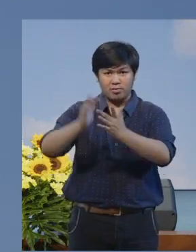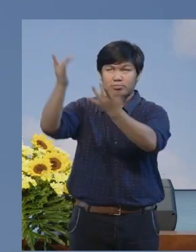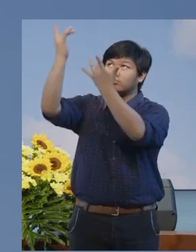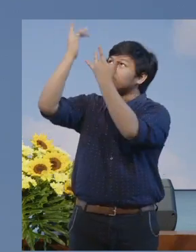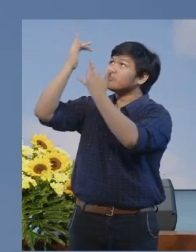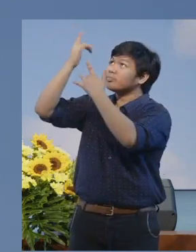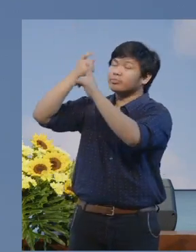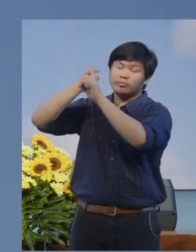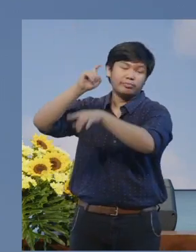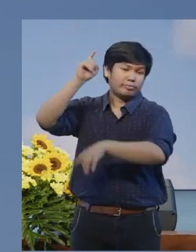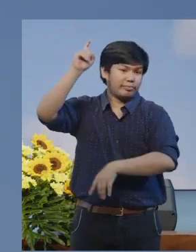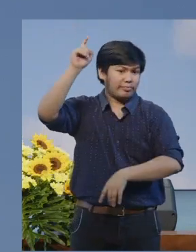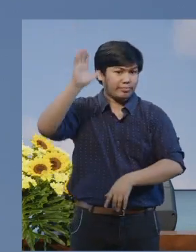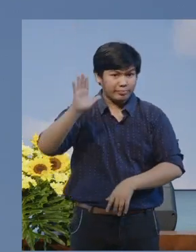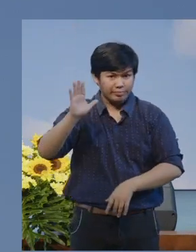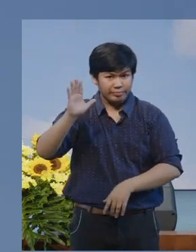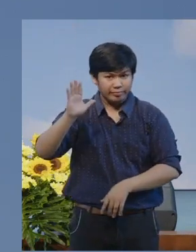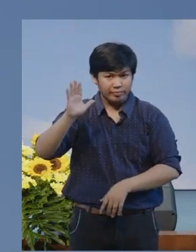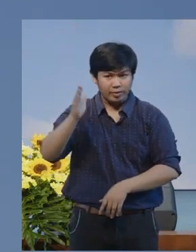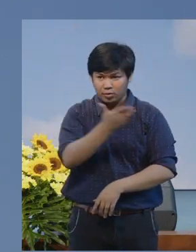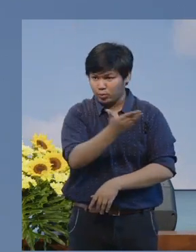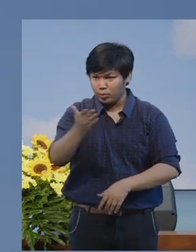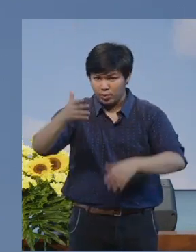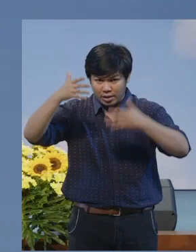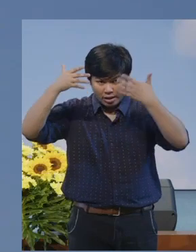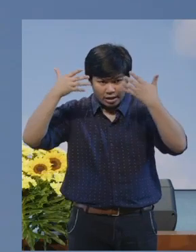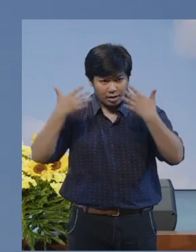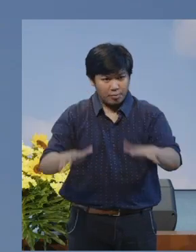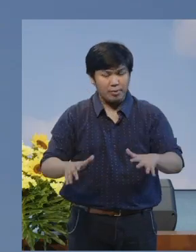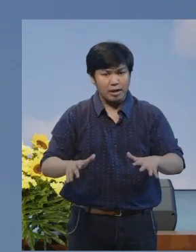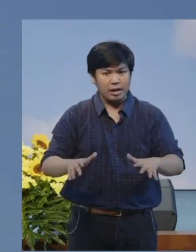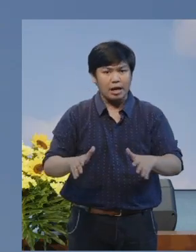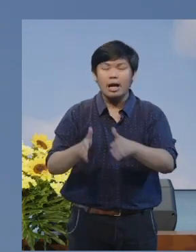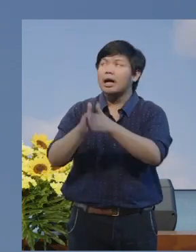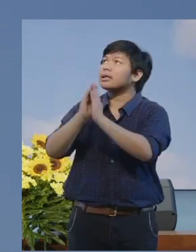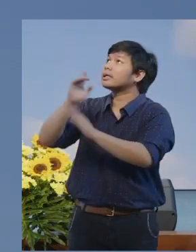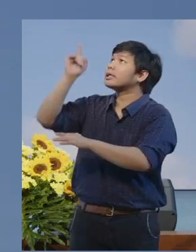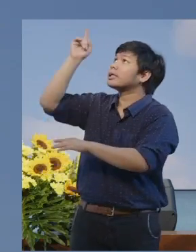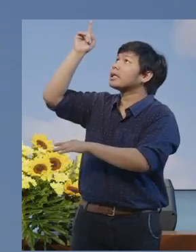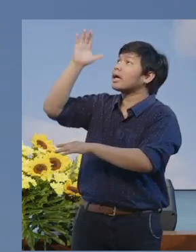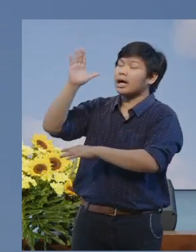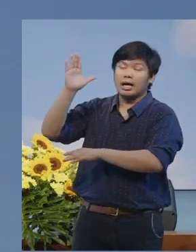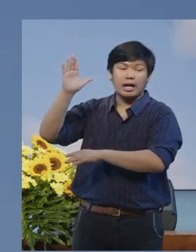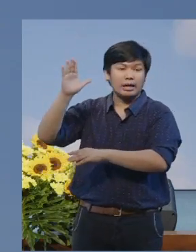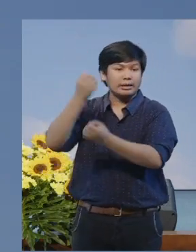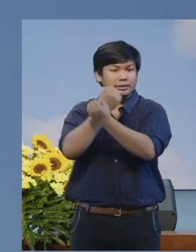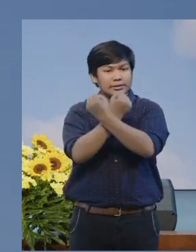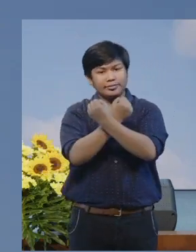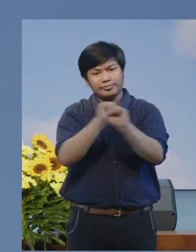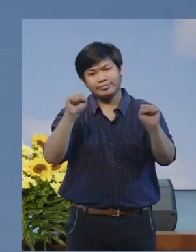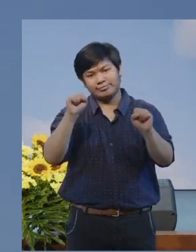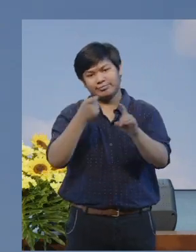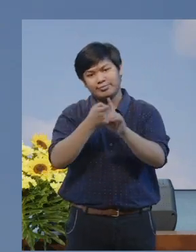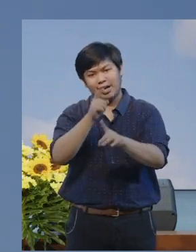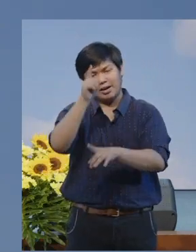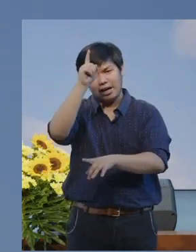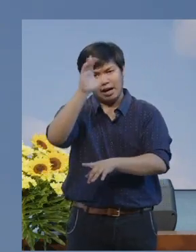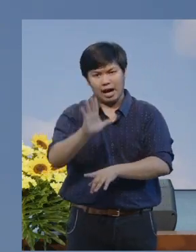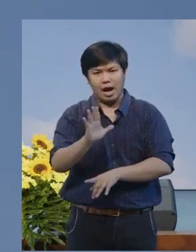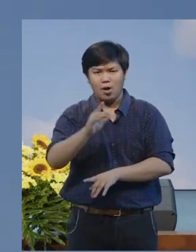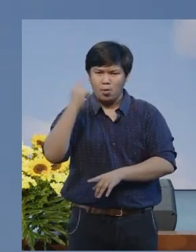kahabagan ng Diyos? Kayo po ba ay hiniling niyo na ang kaligtasan na siya